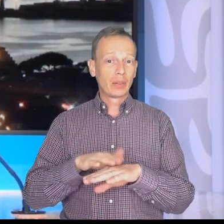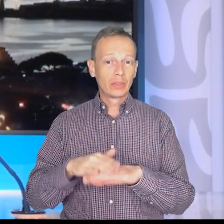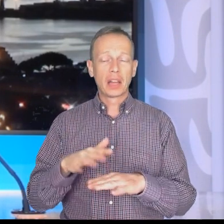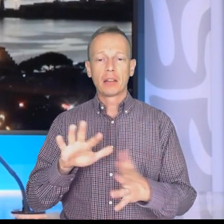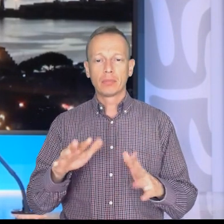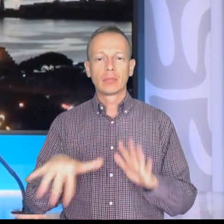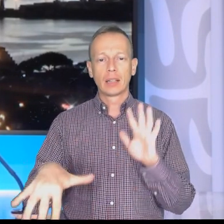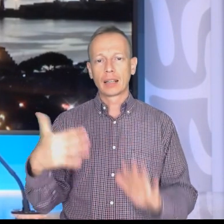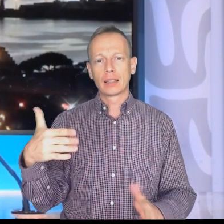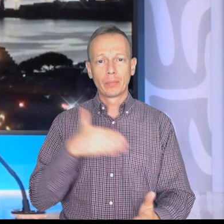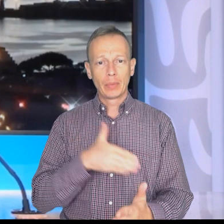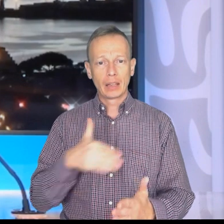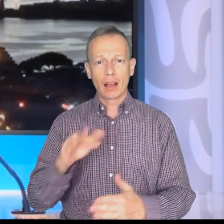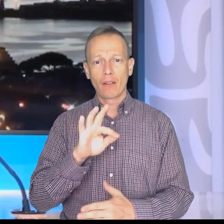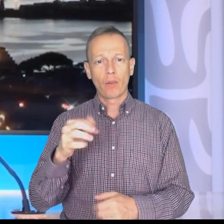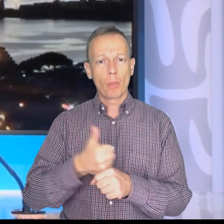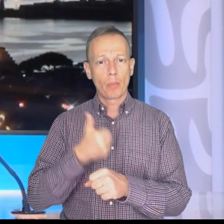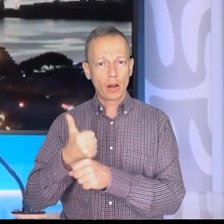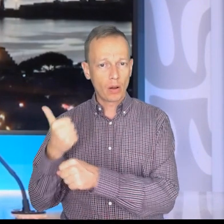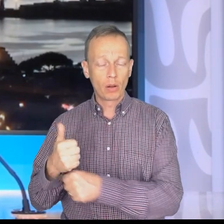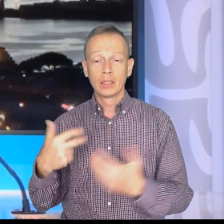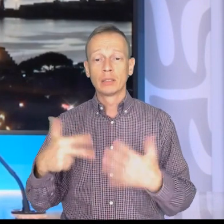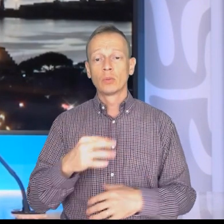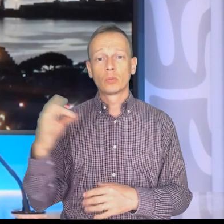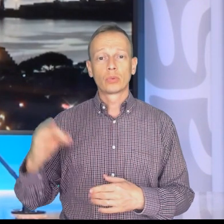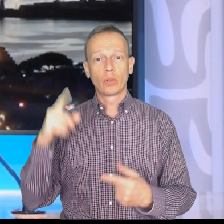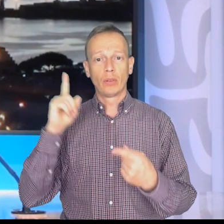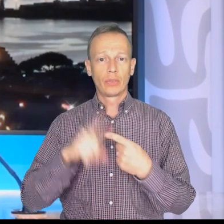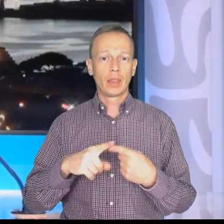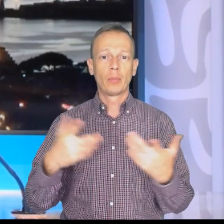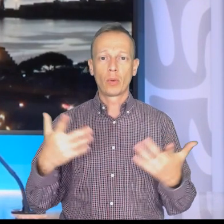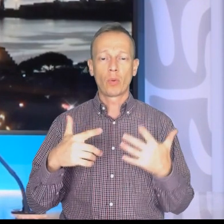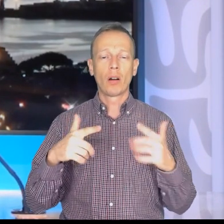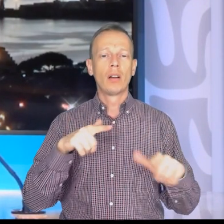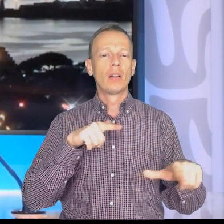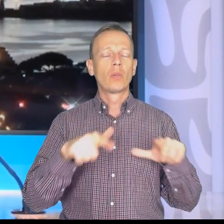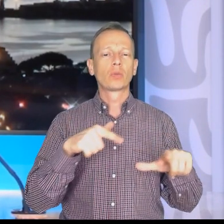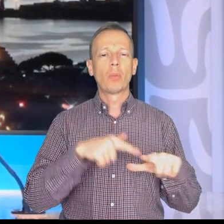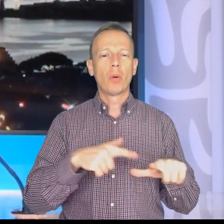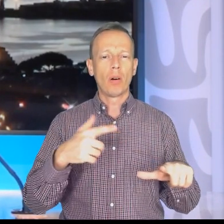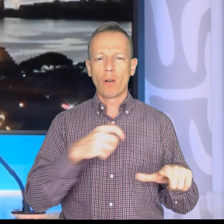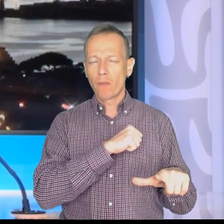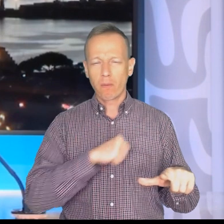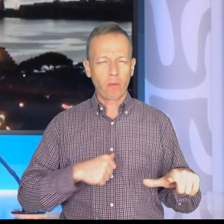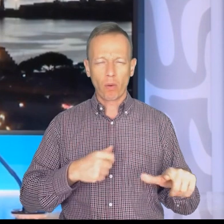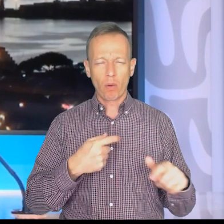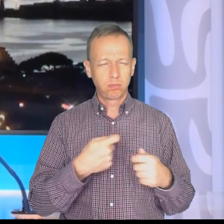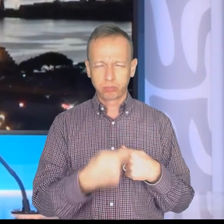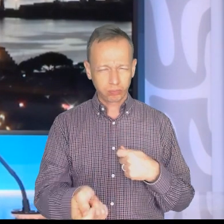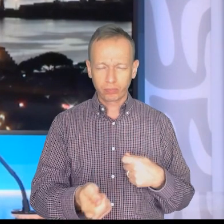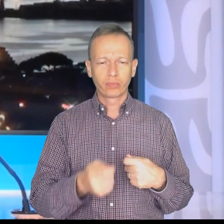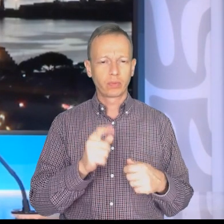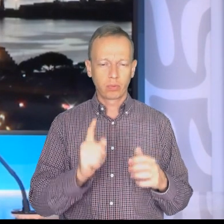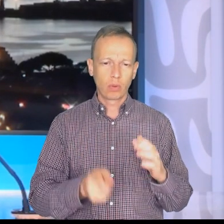15 milliards de francs par an. 18% sont consacrés à la résorption du logement insalubre et à la réhabilitation du parc